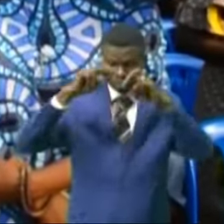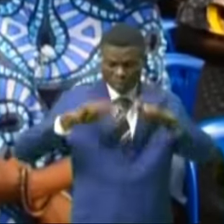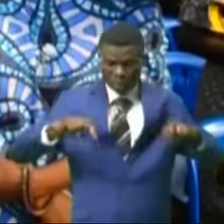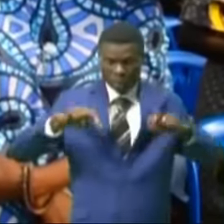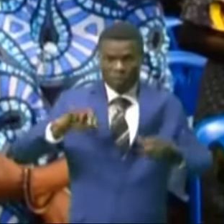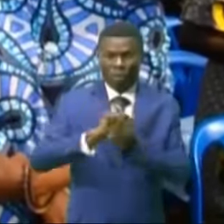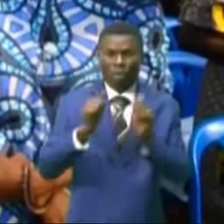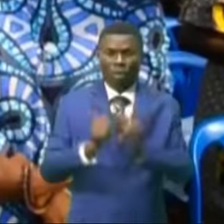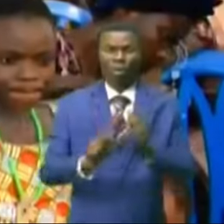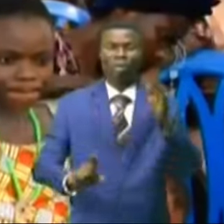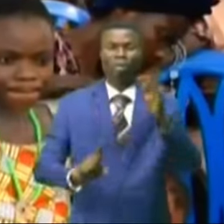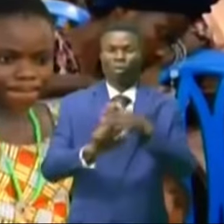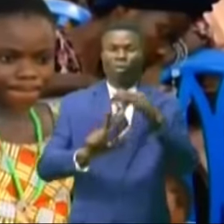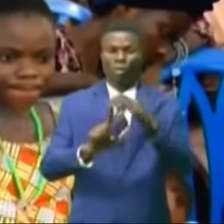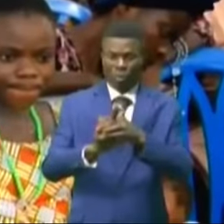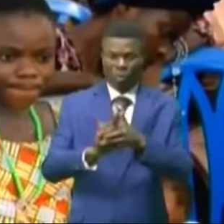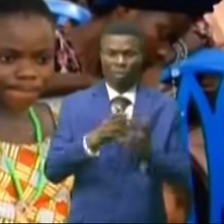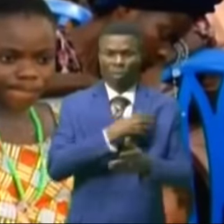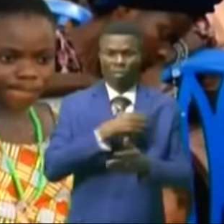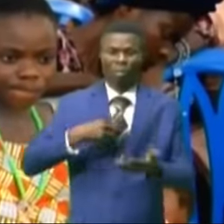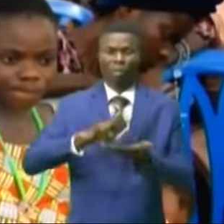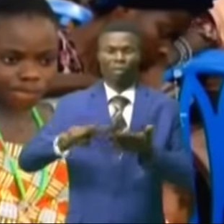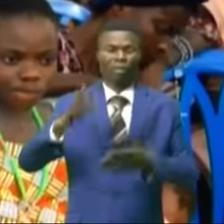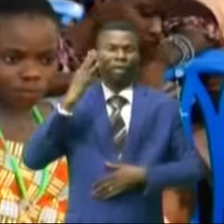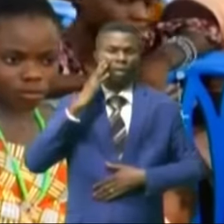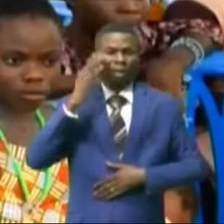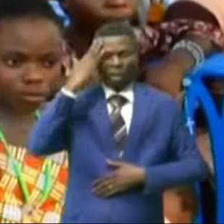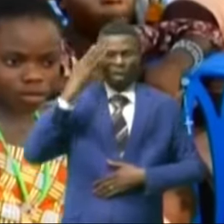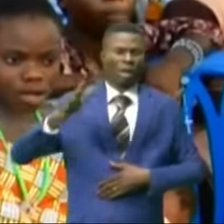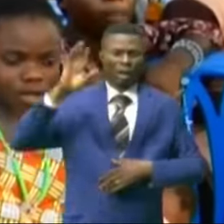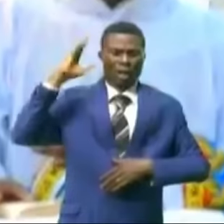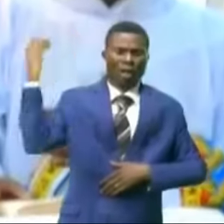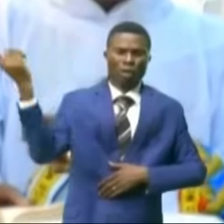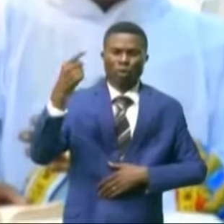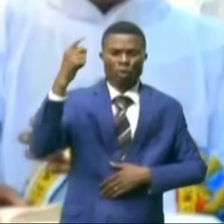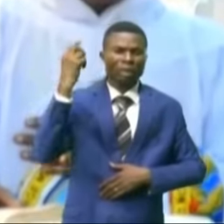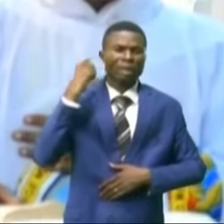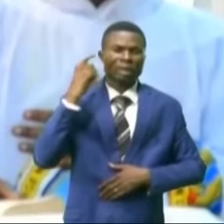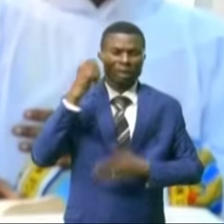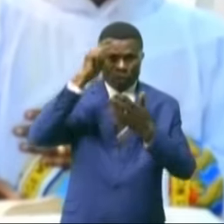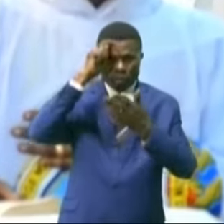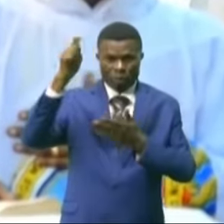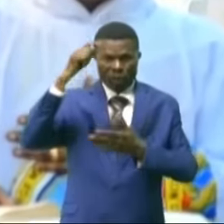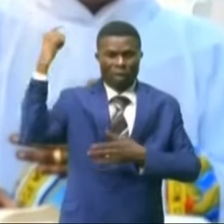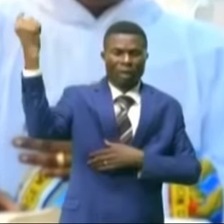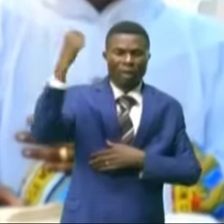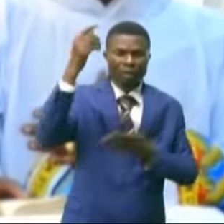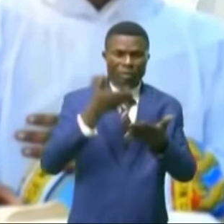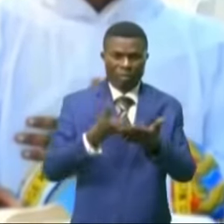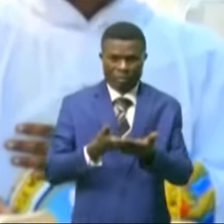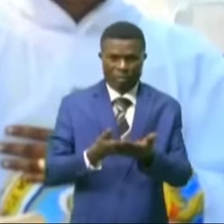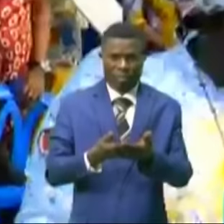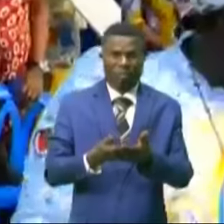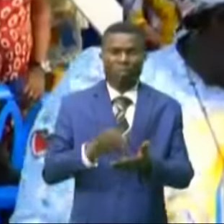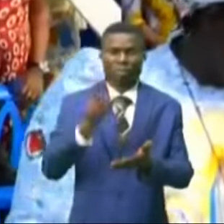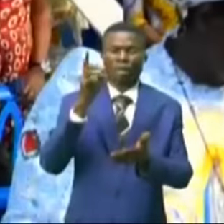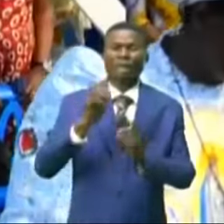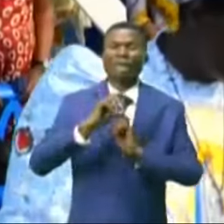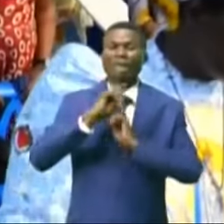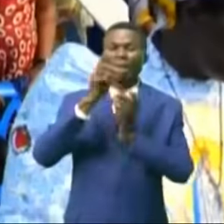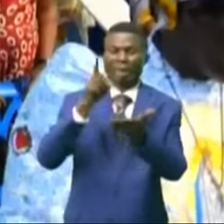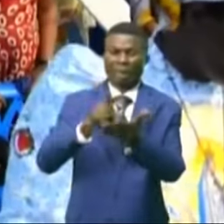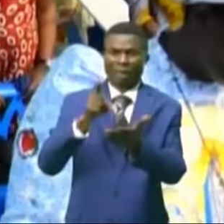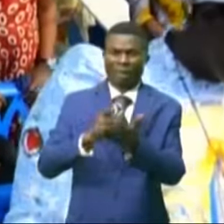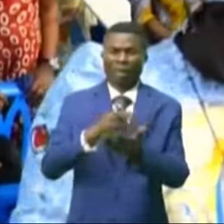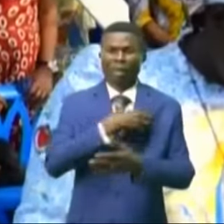ses apparitions, des titres nouveaux, inconnus de toute l'histoire de la théologie universelle. Ce titre, c'est celui des